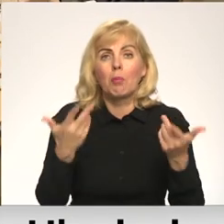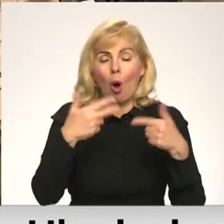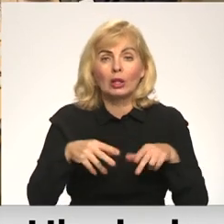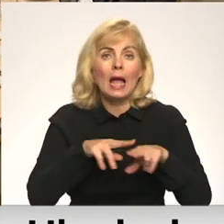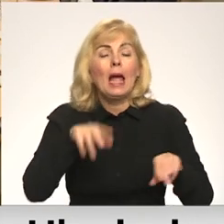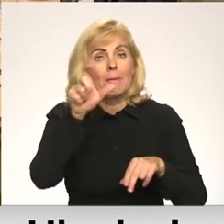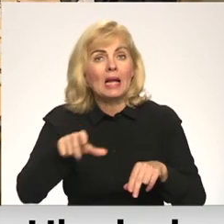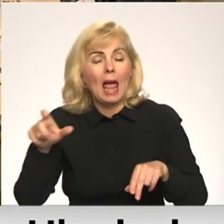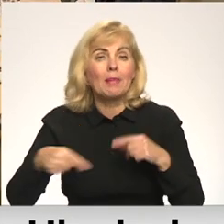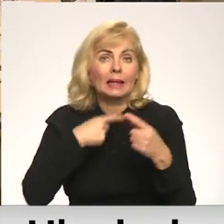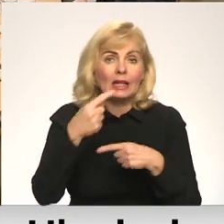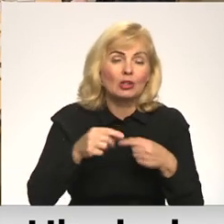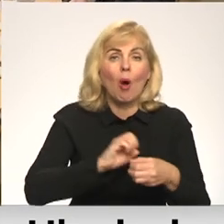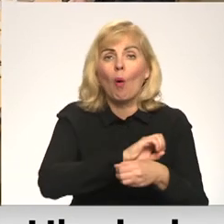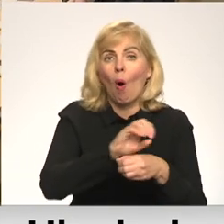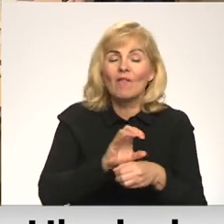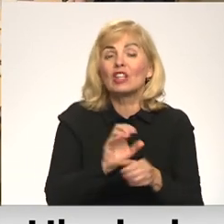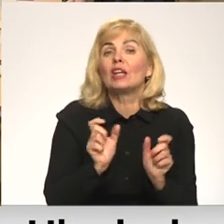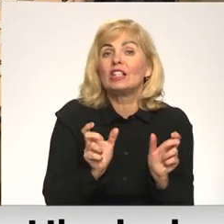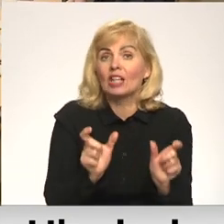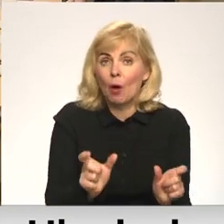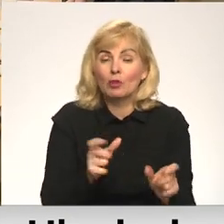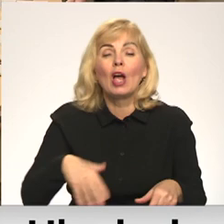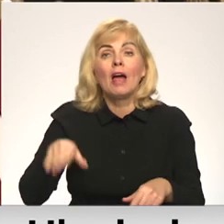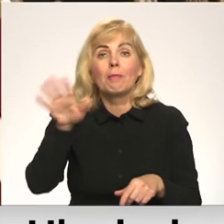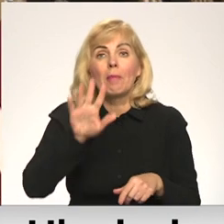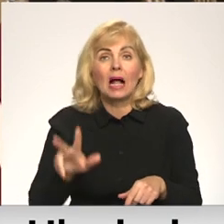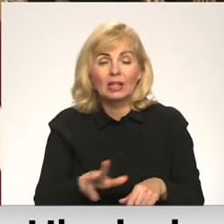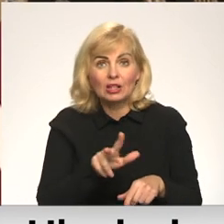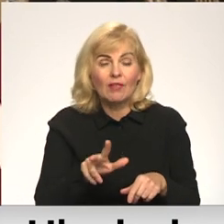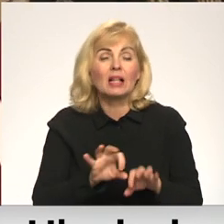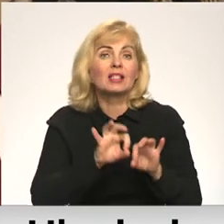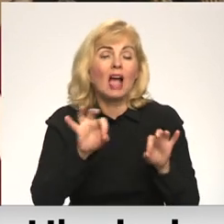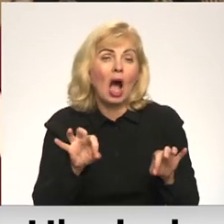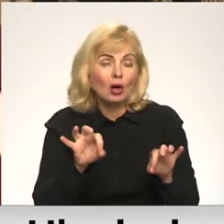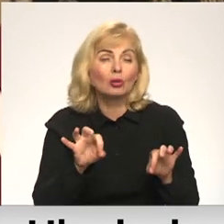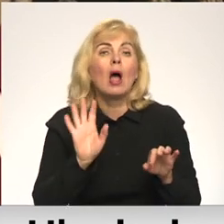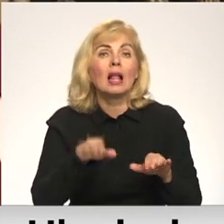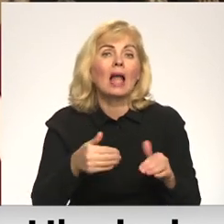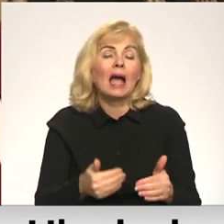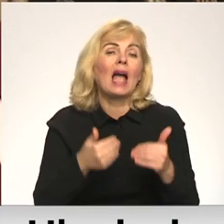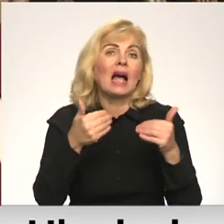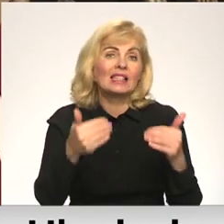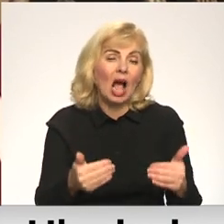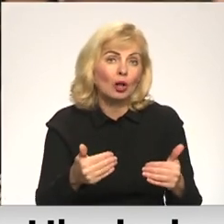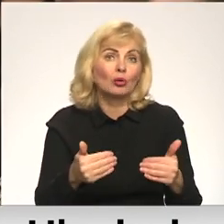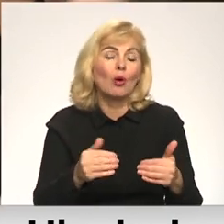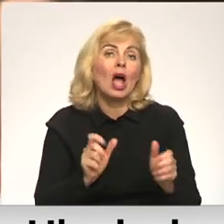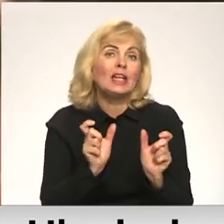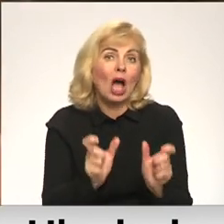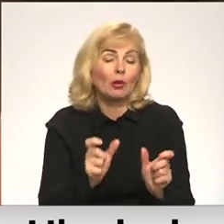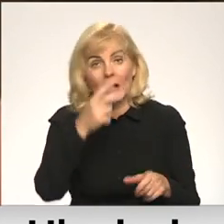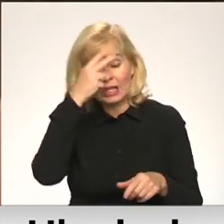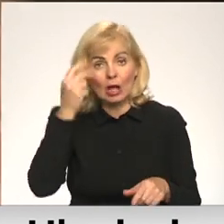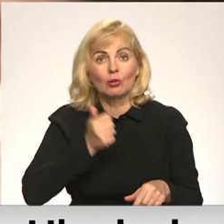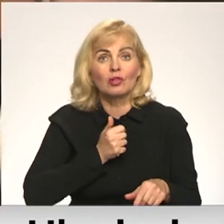Premjeri izrunāja arī COVID-19 ierobežojumus. Visās Baltijas valstīs tiek spērti soļi, lai atceltu ierobežojumus. Piemēram, Lietuva no